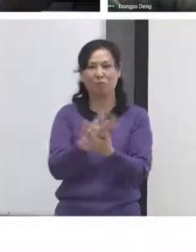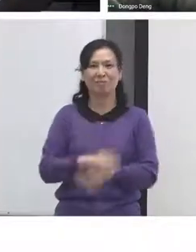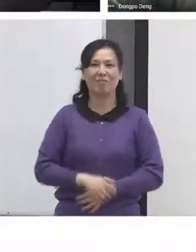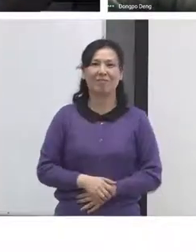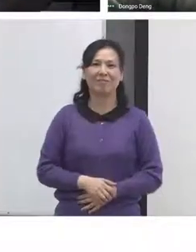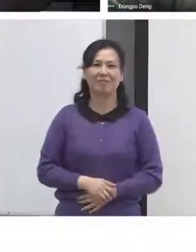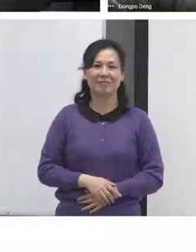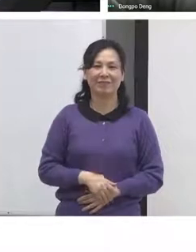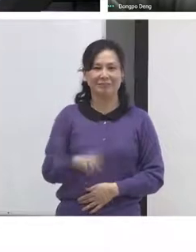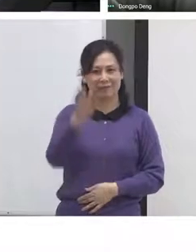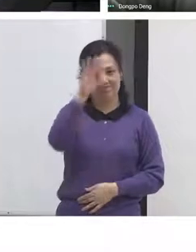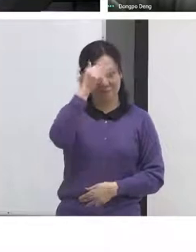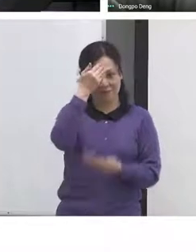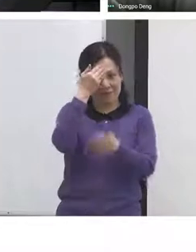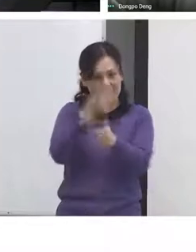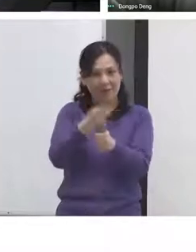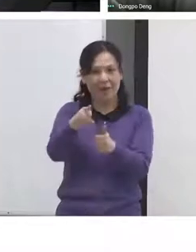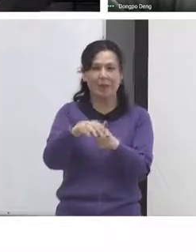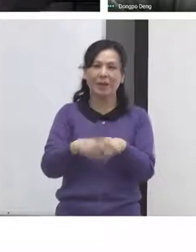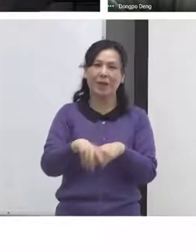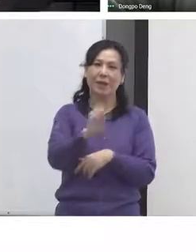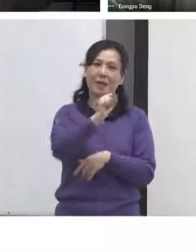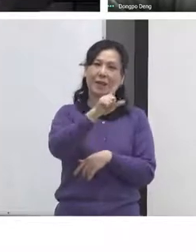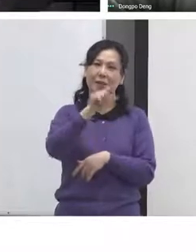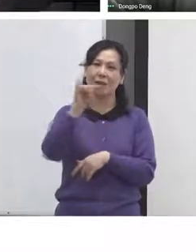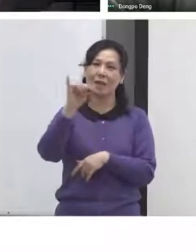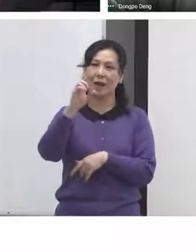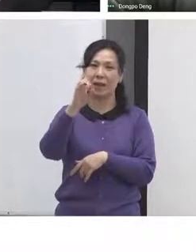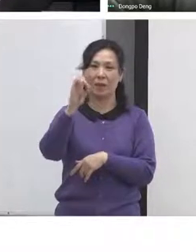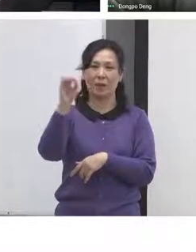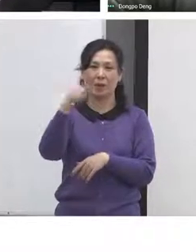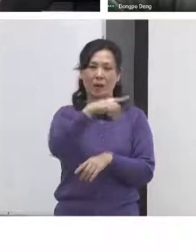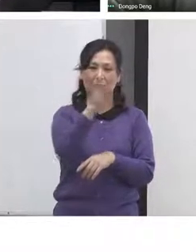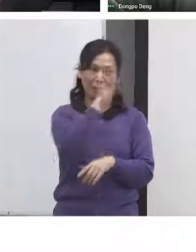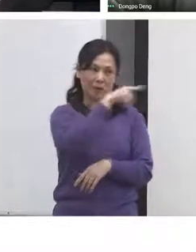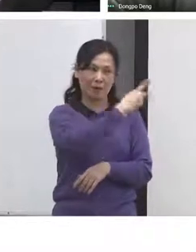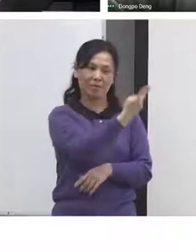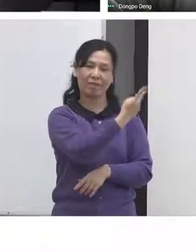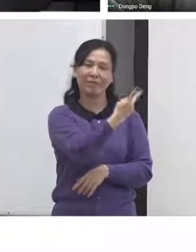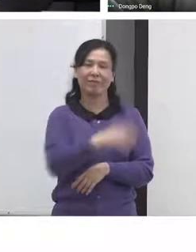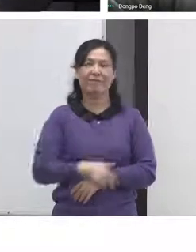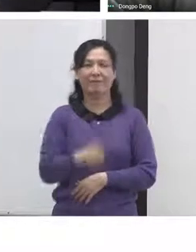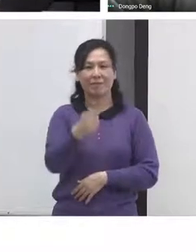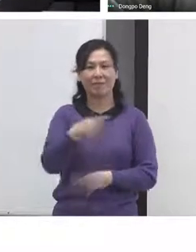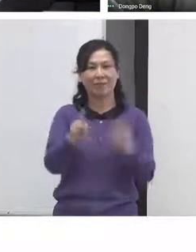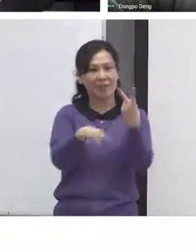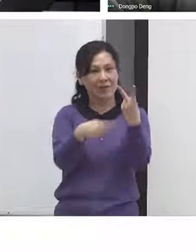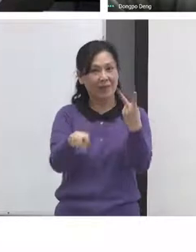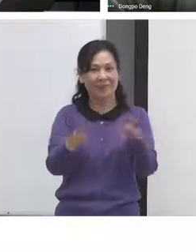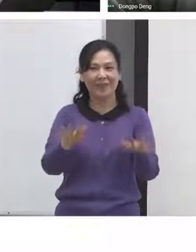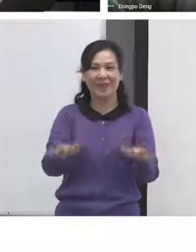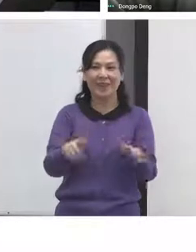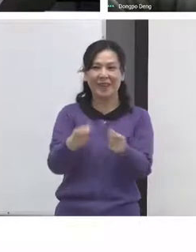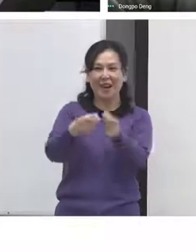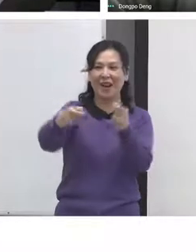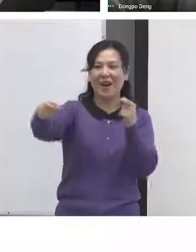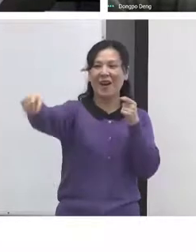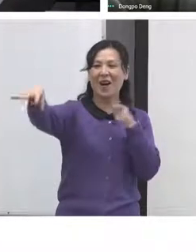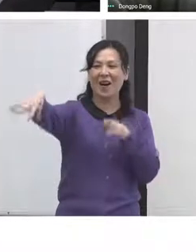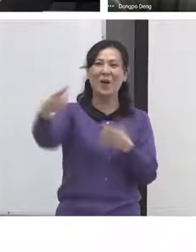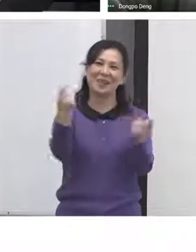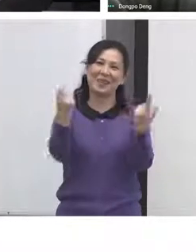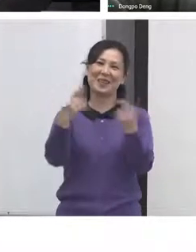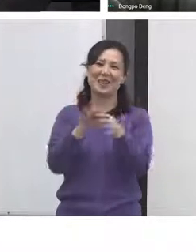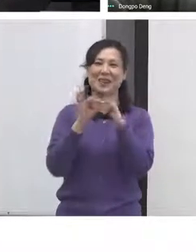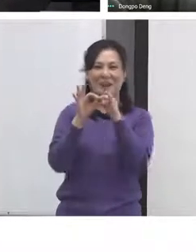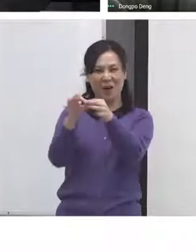可能就请大家私下到 Slack 上找一下东坡或者是 Ariel。然后这边非常谢谢两位今天就是在这么遥远的地方还愿意跟我们就是